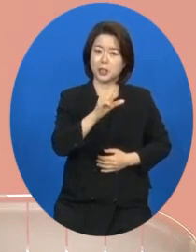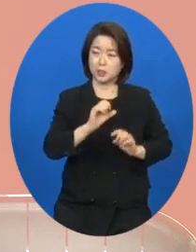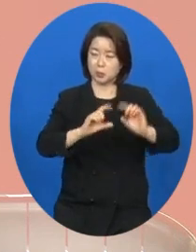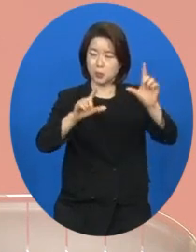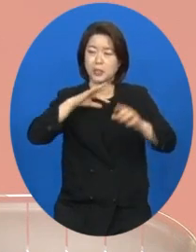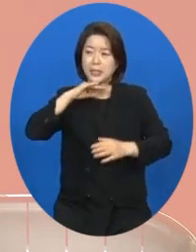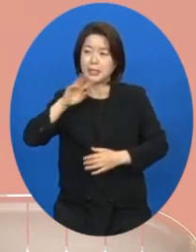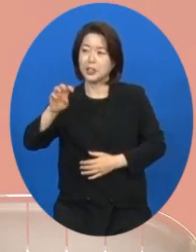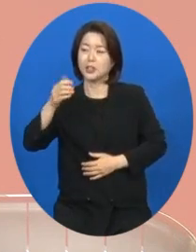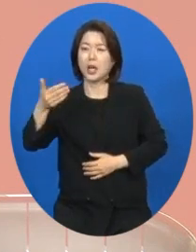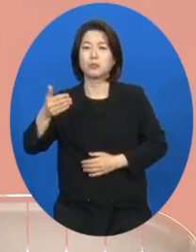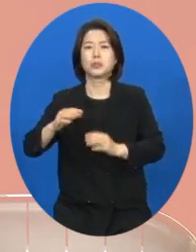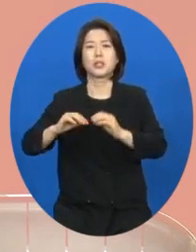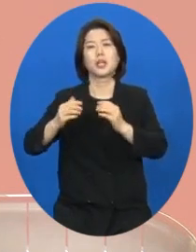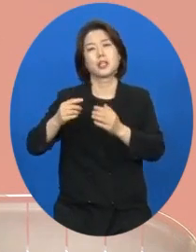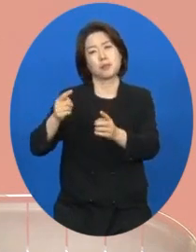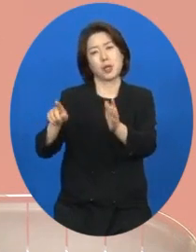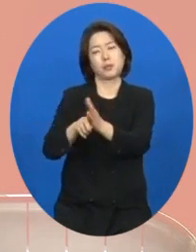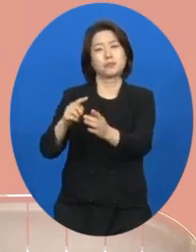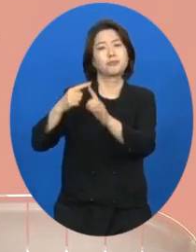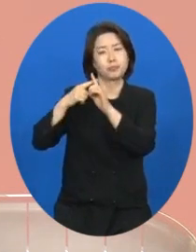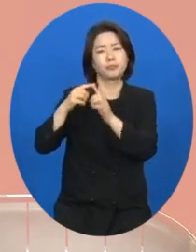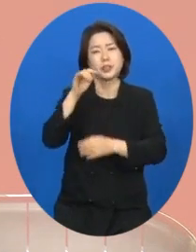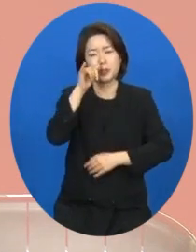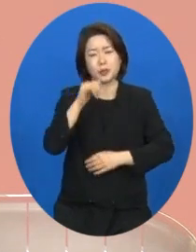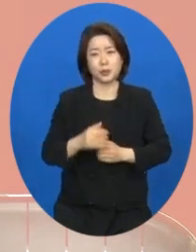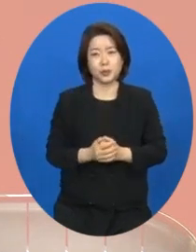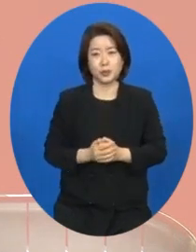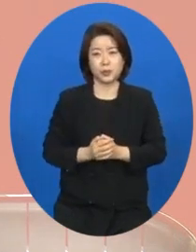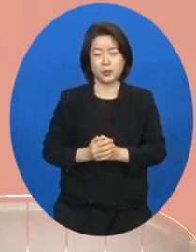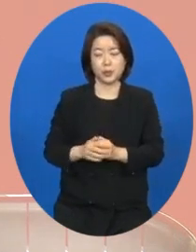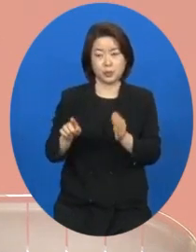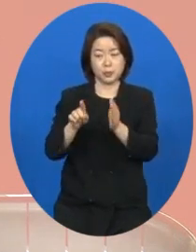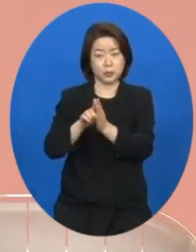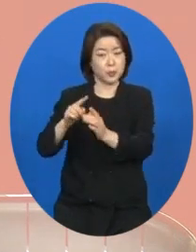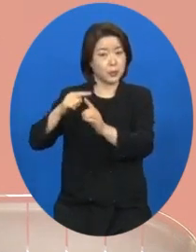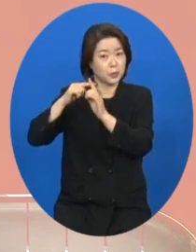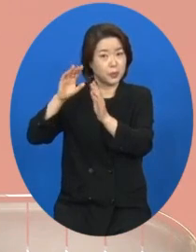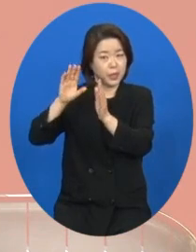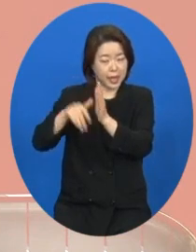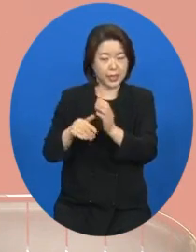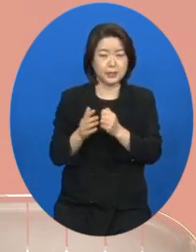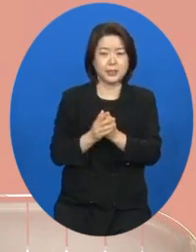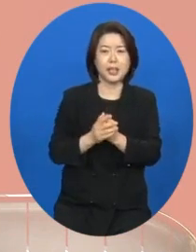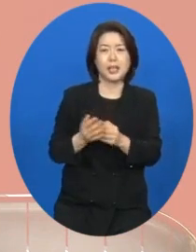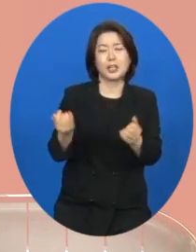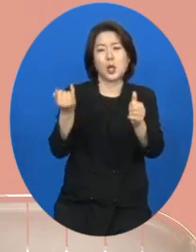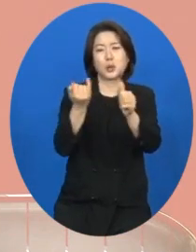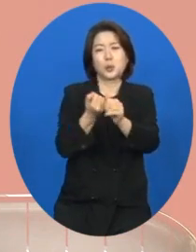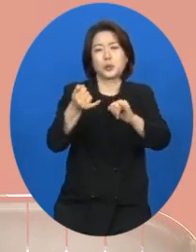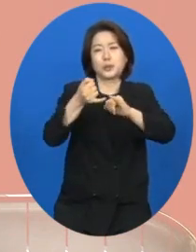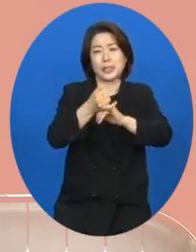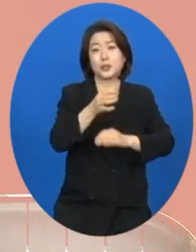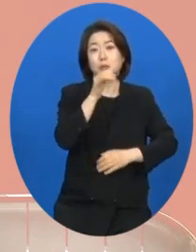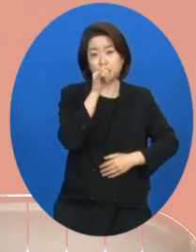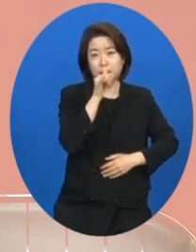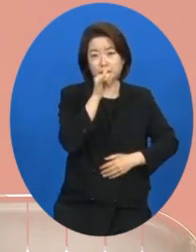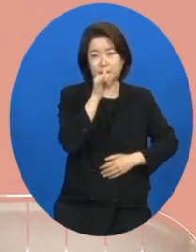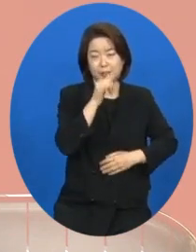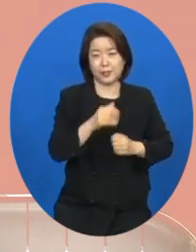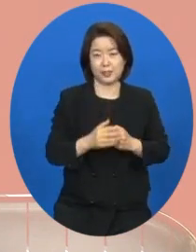그 순교하실 때 약혼자가 있었습니다. 그 마리아 폰 웨드마이어라고 하는